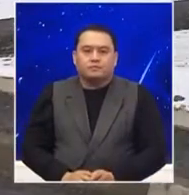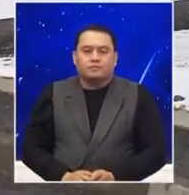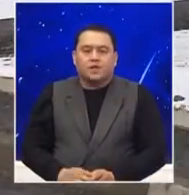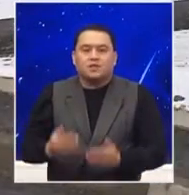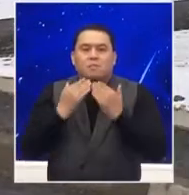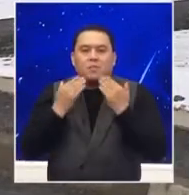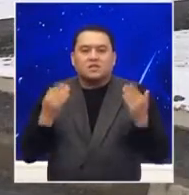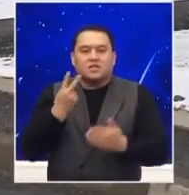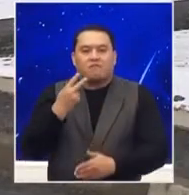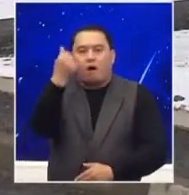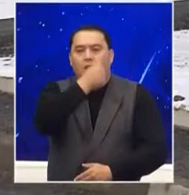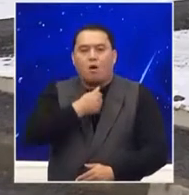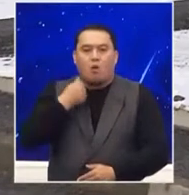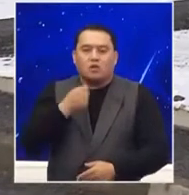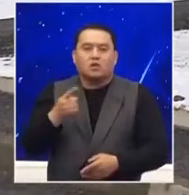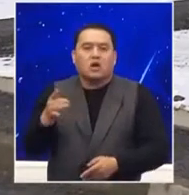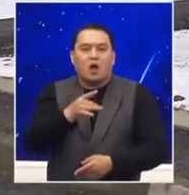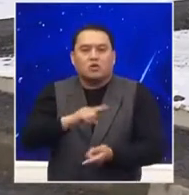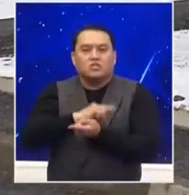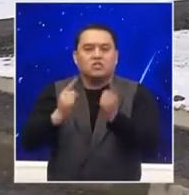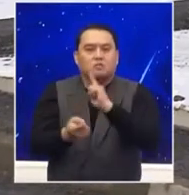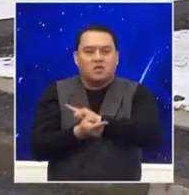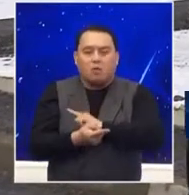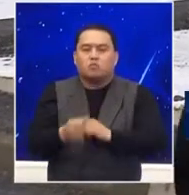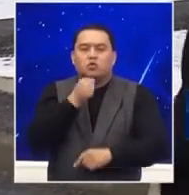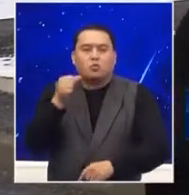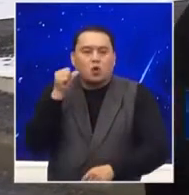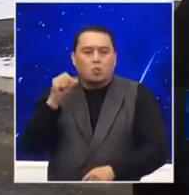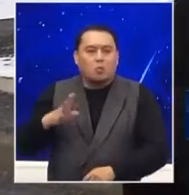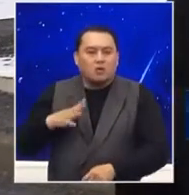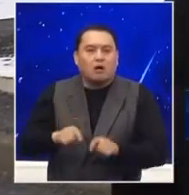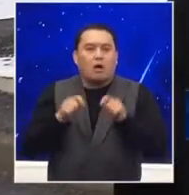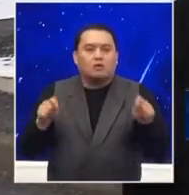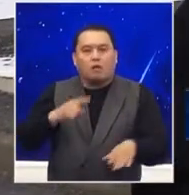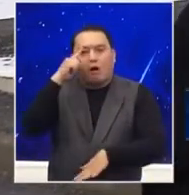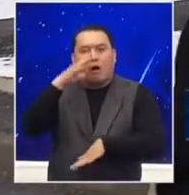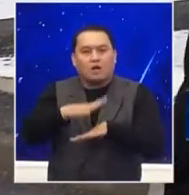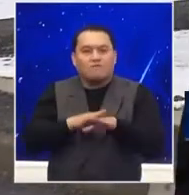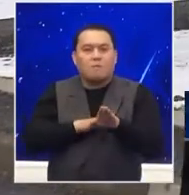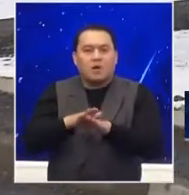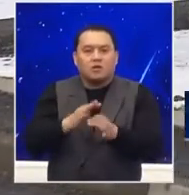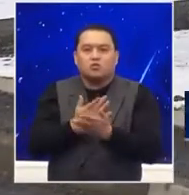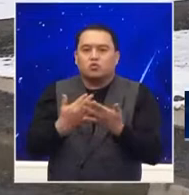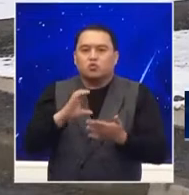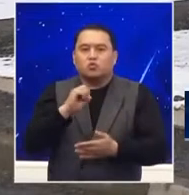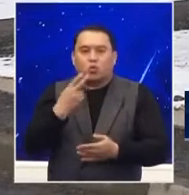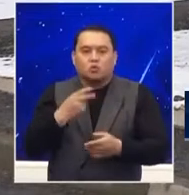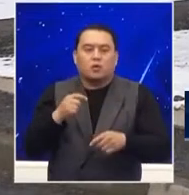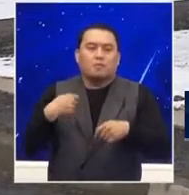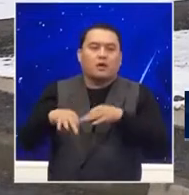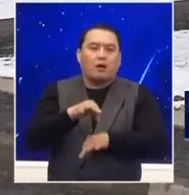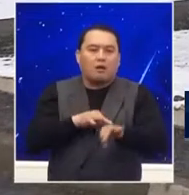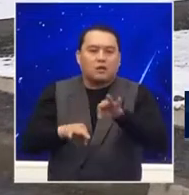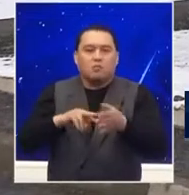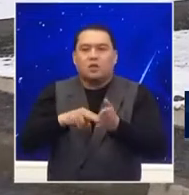За последние два года район претерпел кардинальные изменения. В прошлом году был открыт сервисный акимат, реализован и ряд других социально значимых проектов.